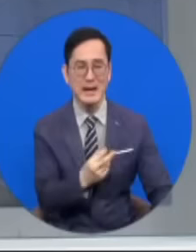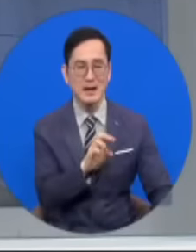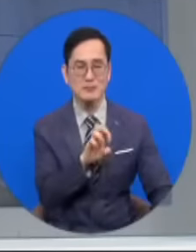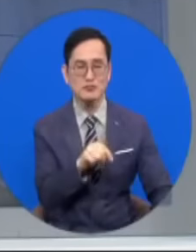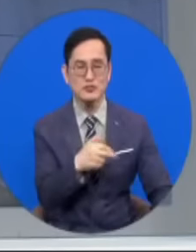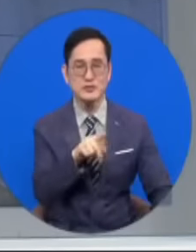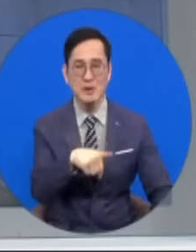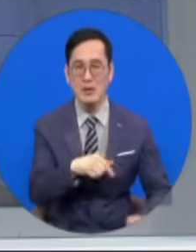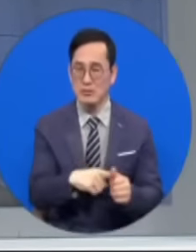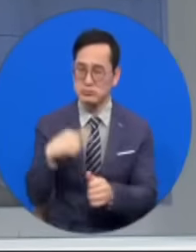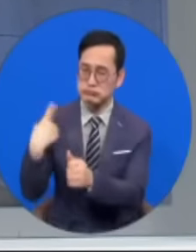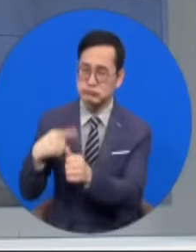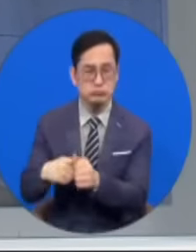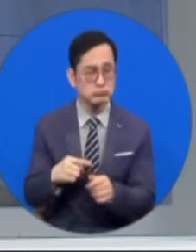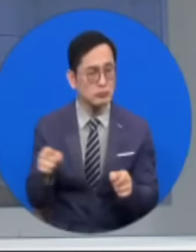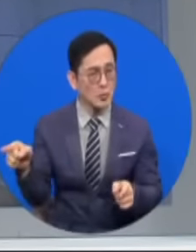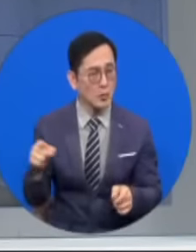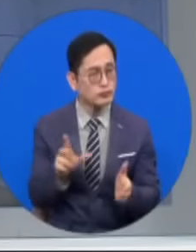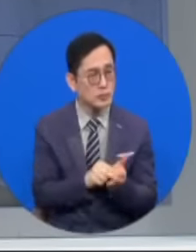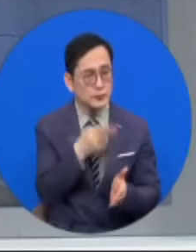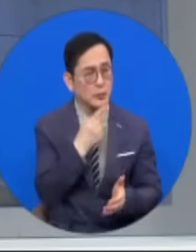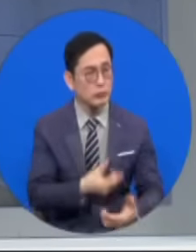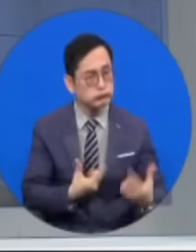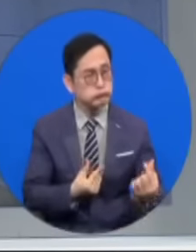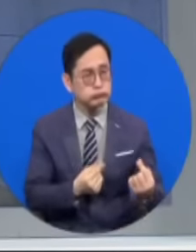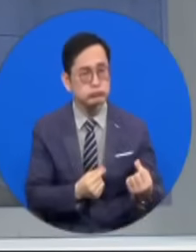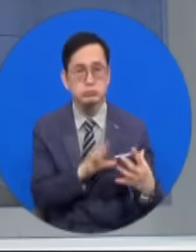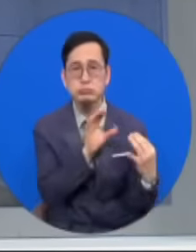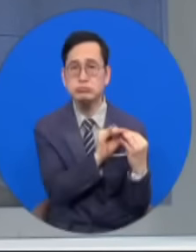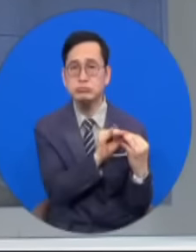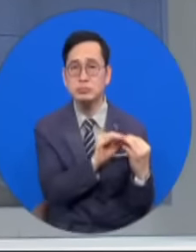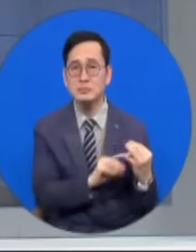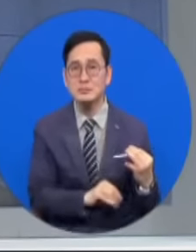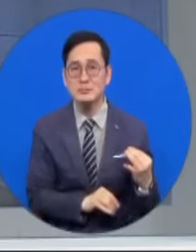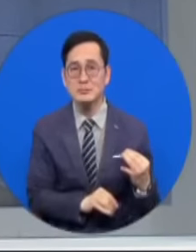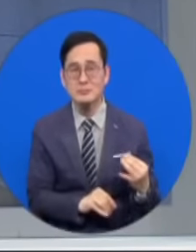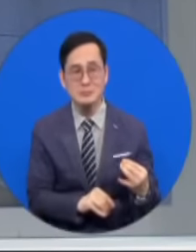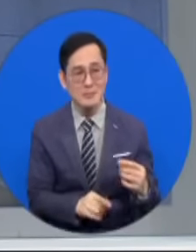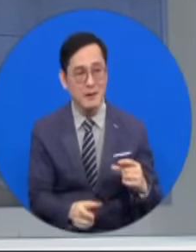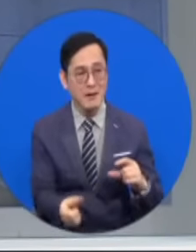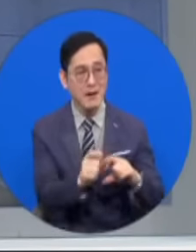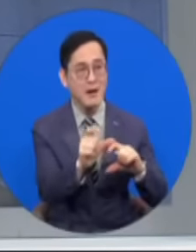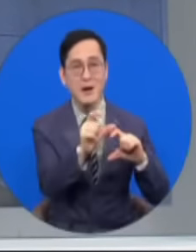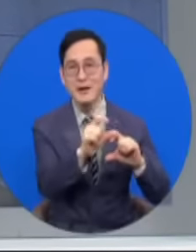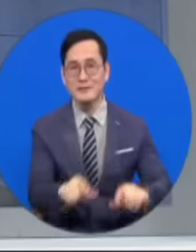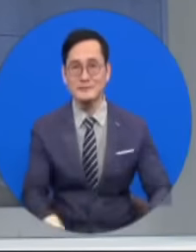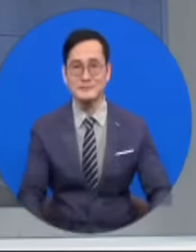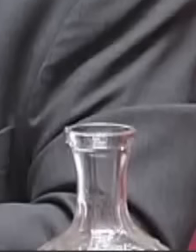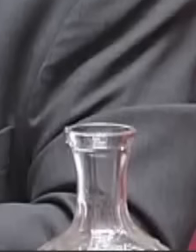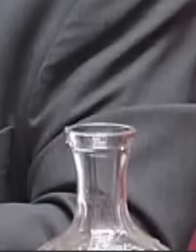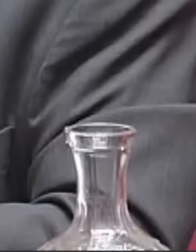뭐가 문제냐라 불란집 기름을는 양상까지 이어지고 있습니다